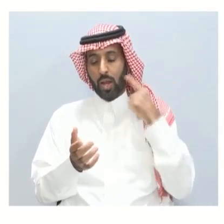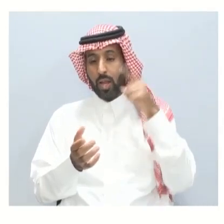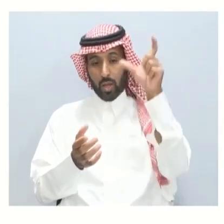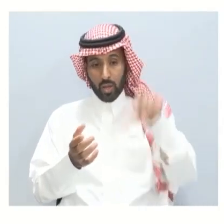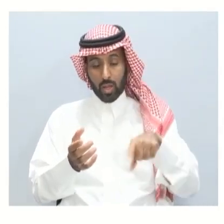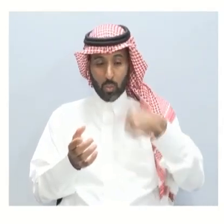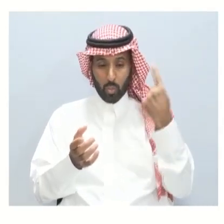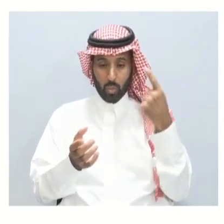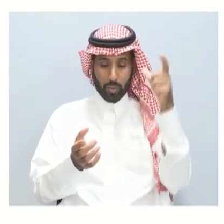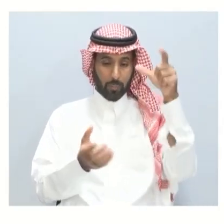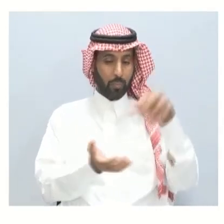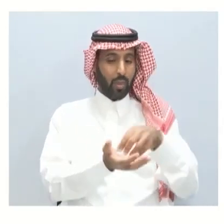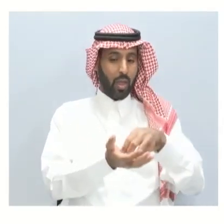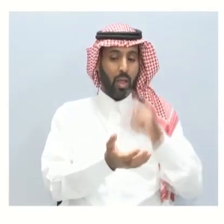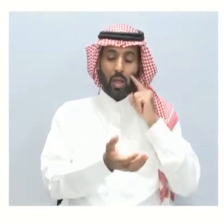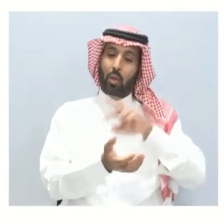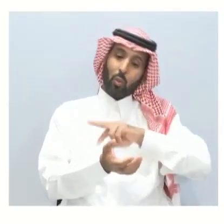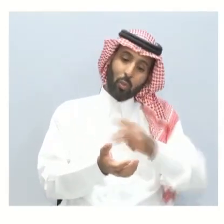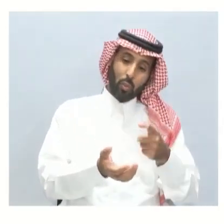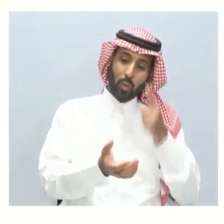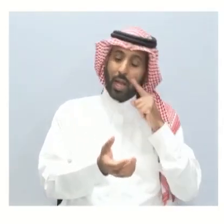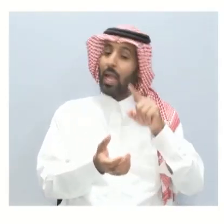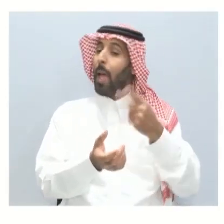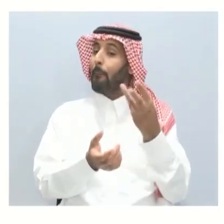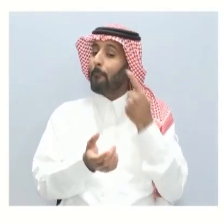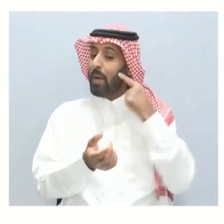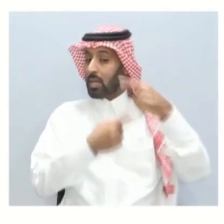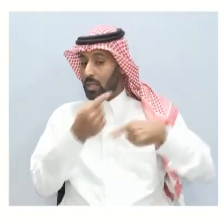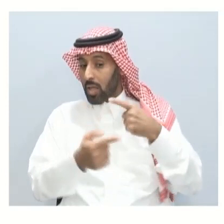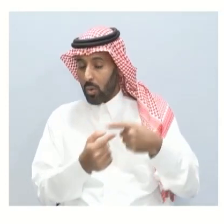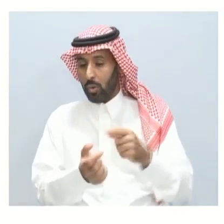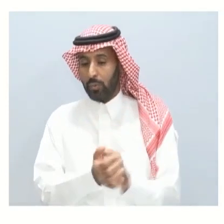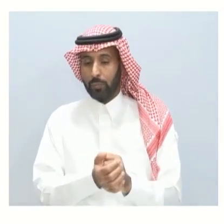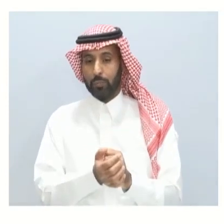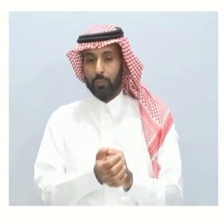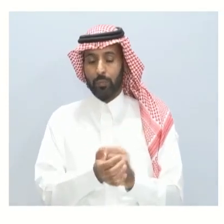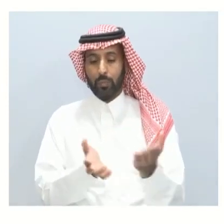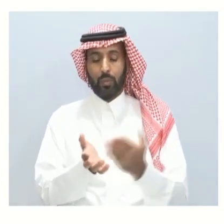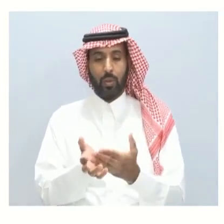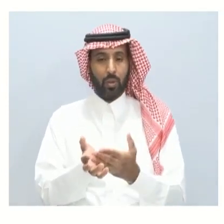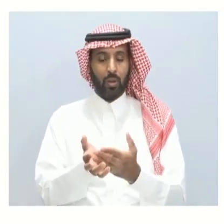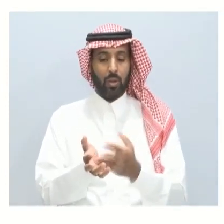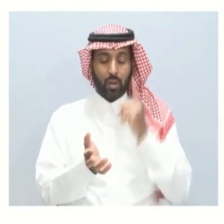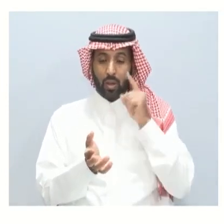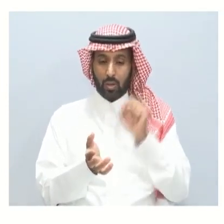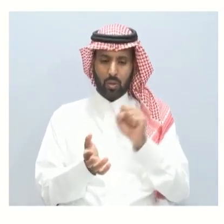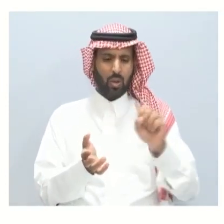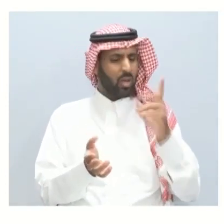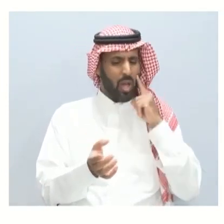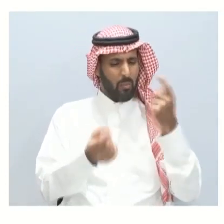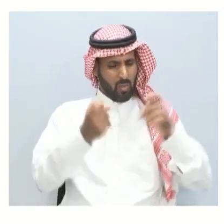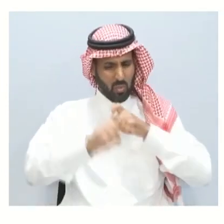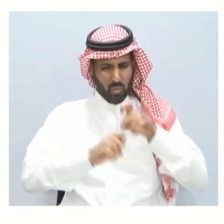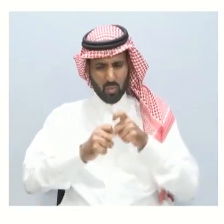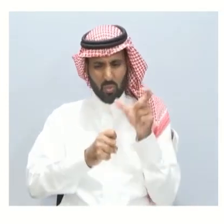في المجموعه الاولى ولكن يختلفون في رقم الدورات اذا يحدد التوزيع